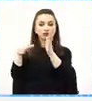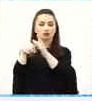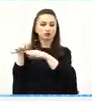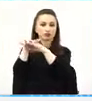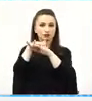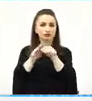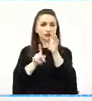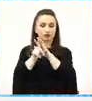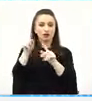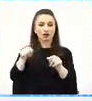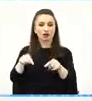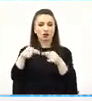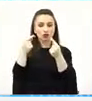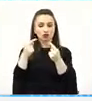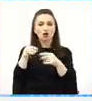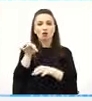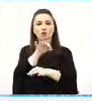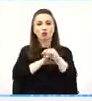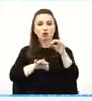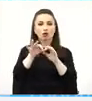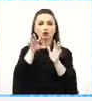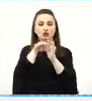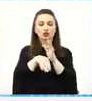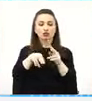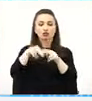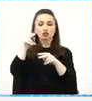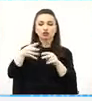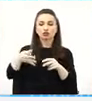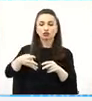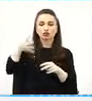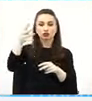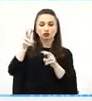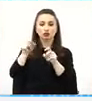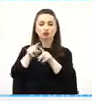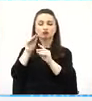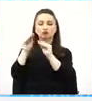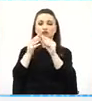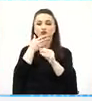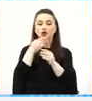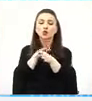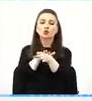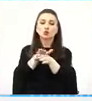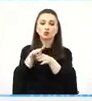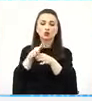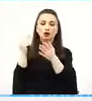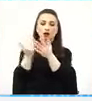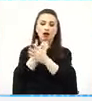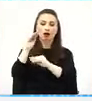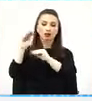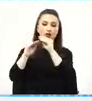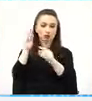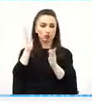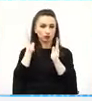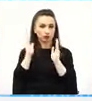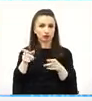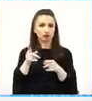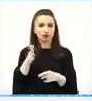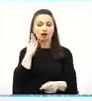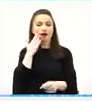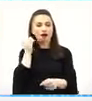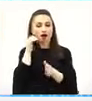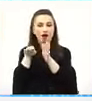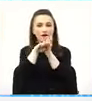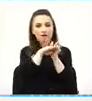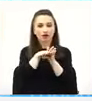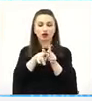თანადაფინანსებით ხორციელდება. Პროექტის ფარგლებში შენობის ექსტერიერისა და ინტერიერის სრული განახლება მოხდება,